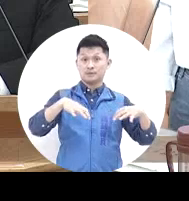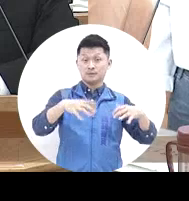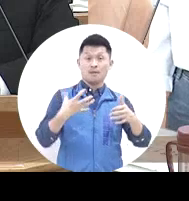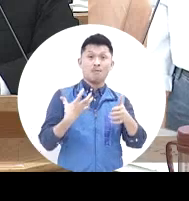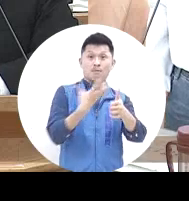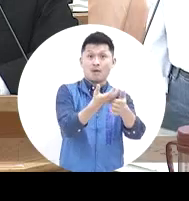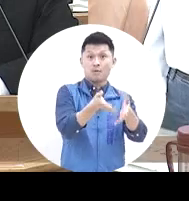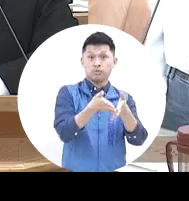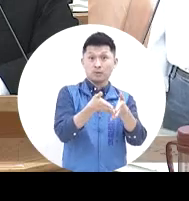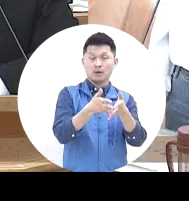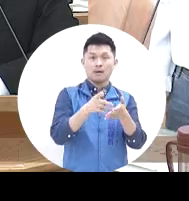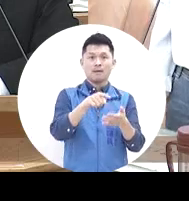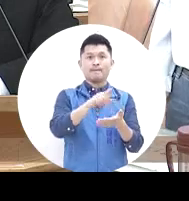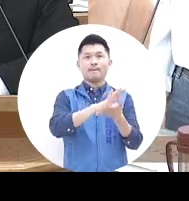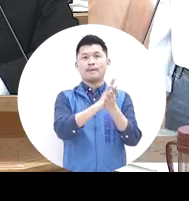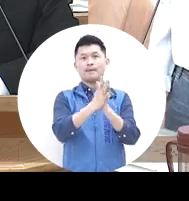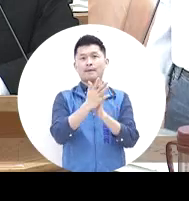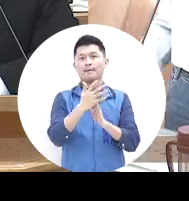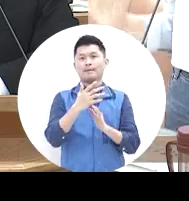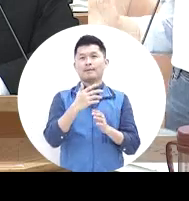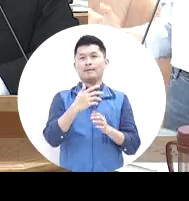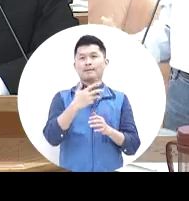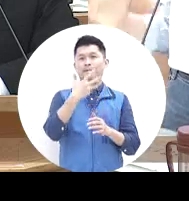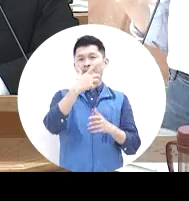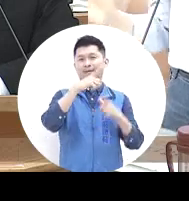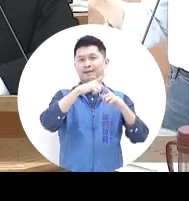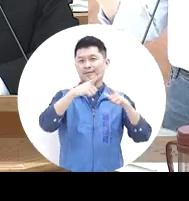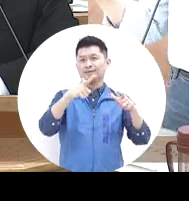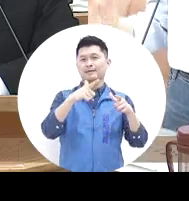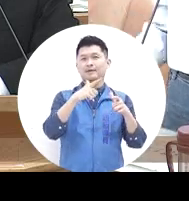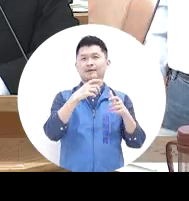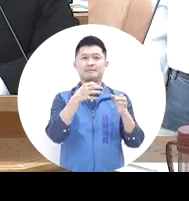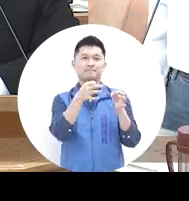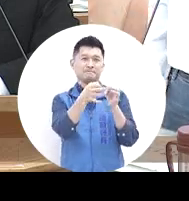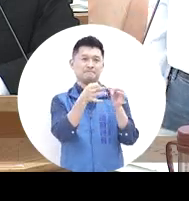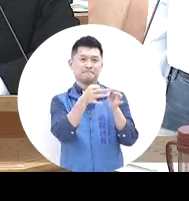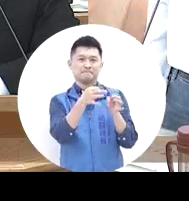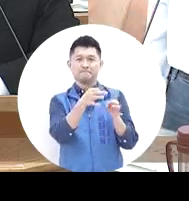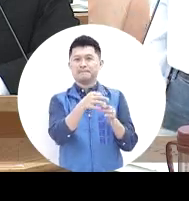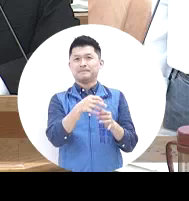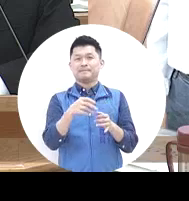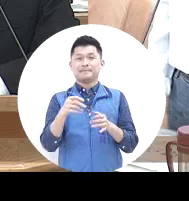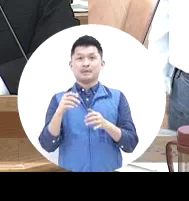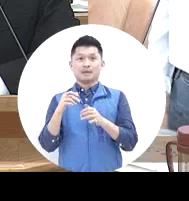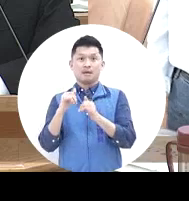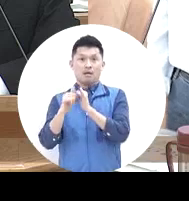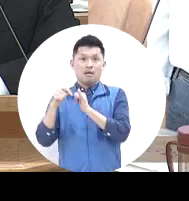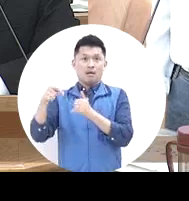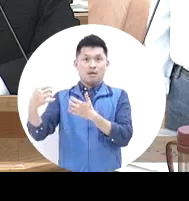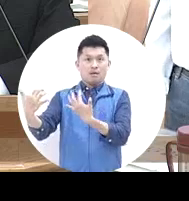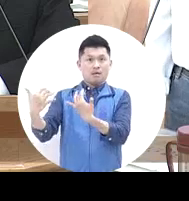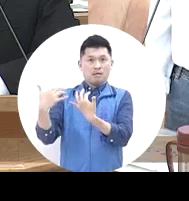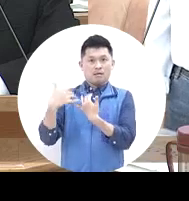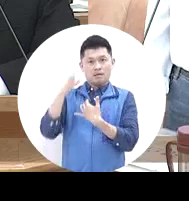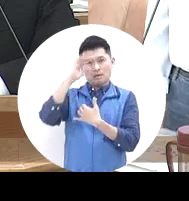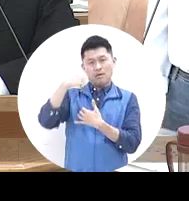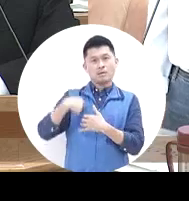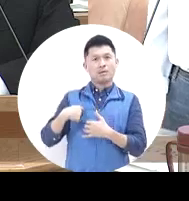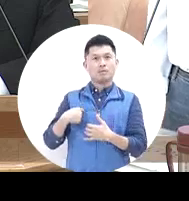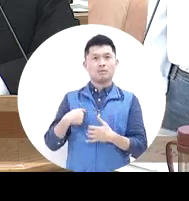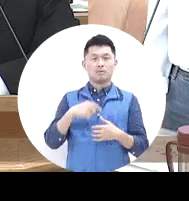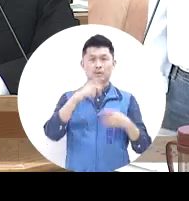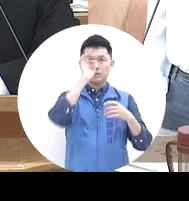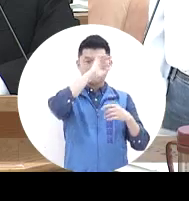大行业。当初嘛公告啊，第一时间李市长打百姓来找我，我找李四川副市长